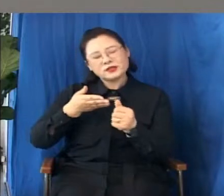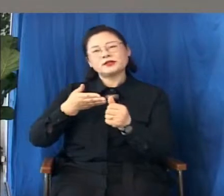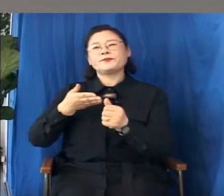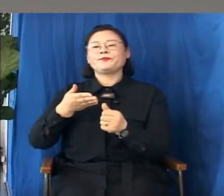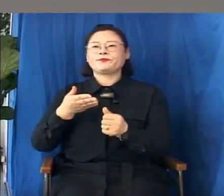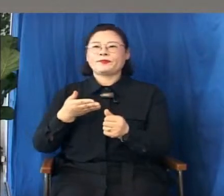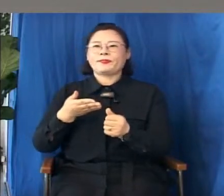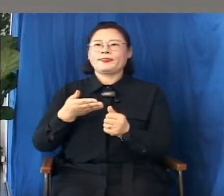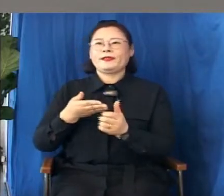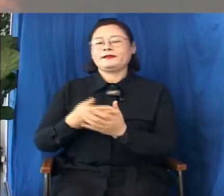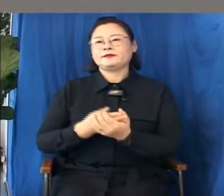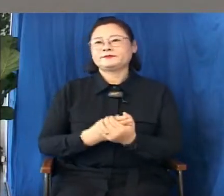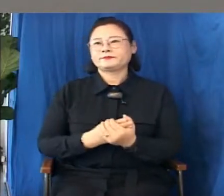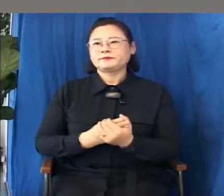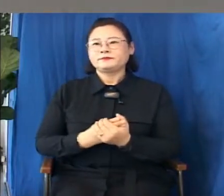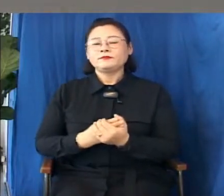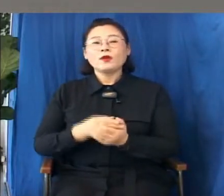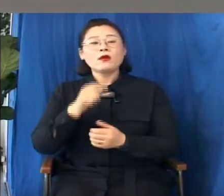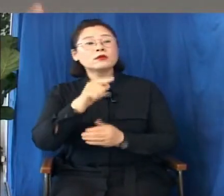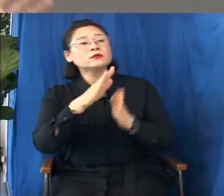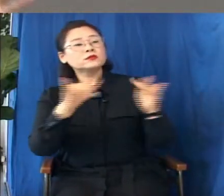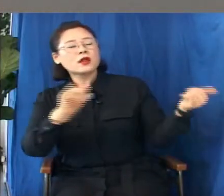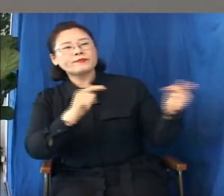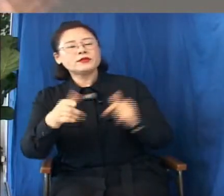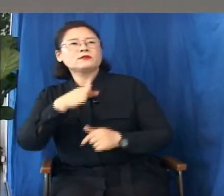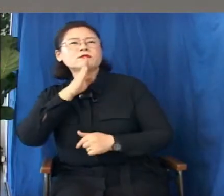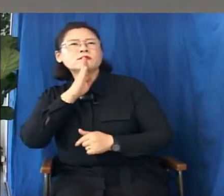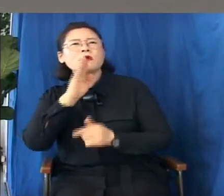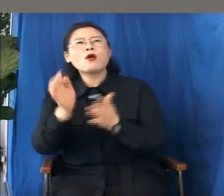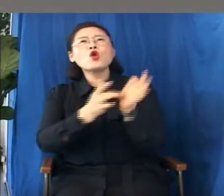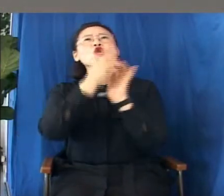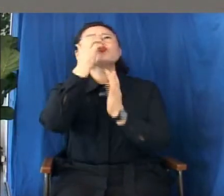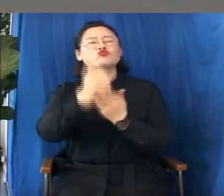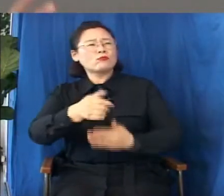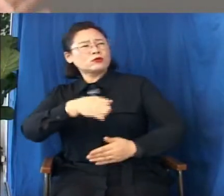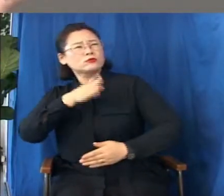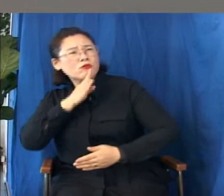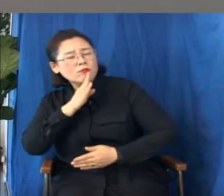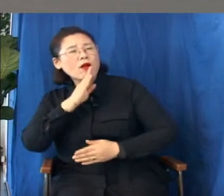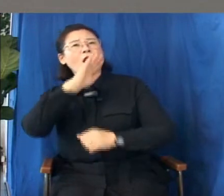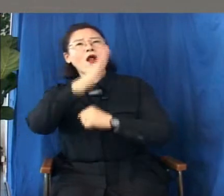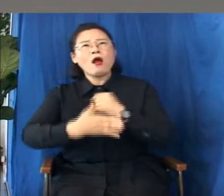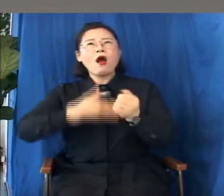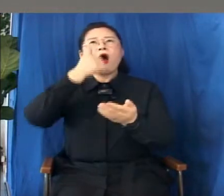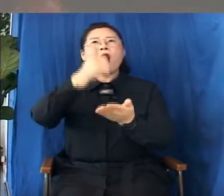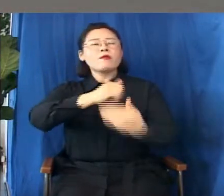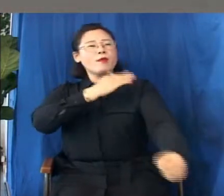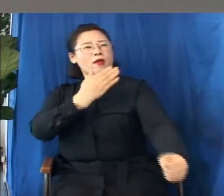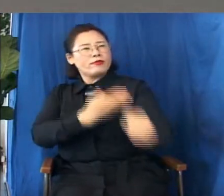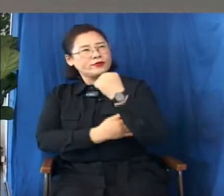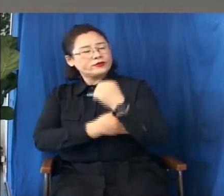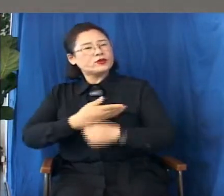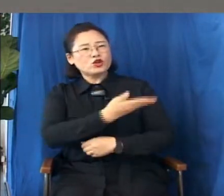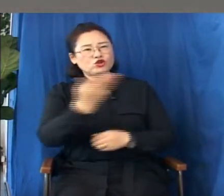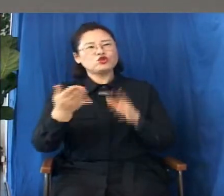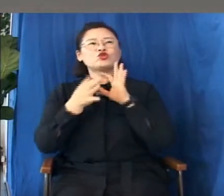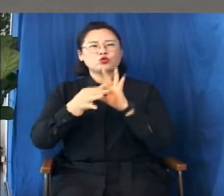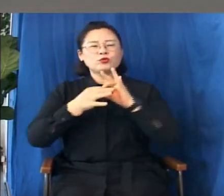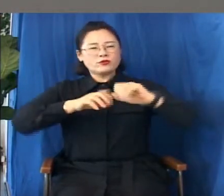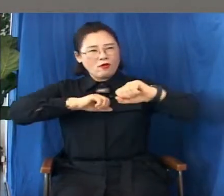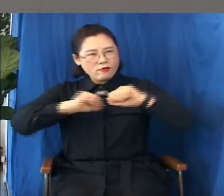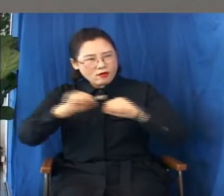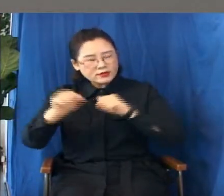사람들이 그 사람들이 진짜였구나, 예수가 진짜였구나, 하나님의 능력이 그들을 통해서 역사하는구나 라고 하는